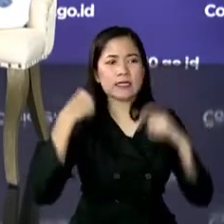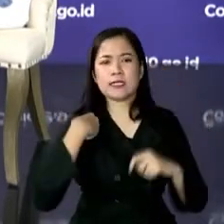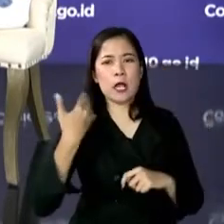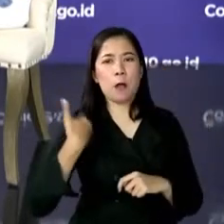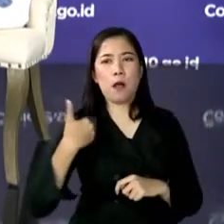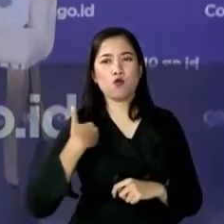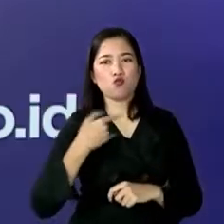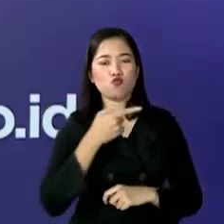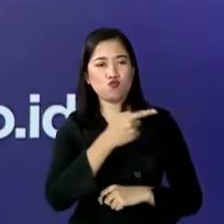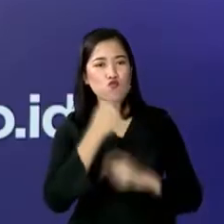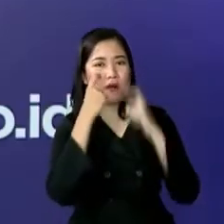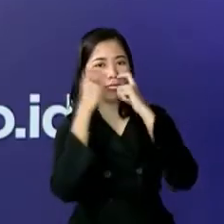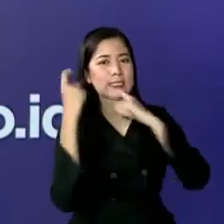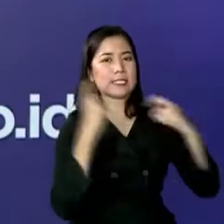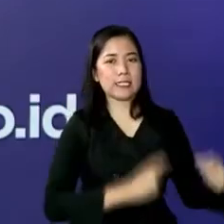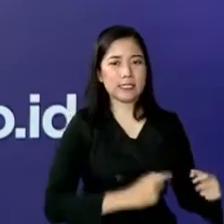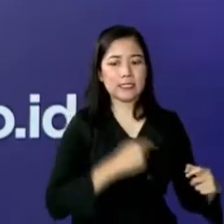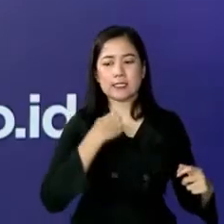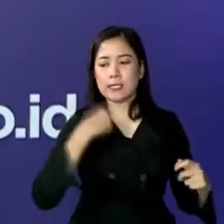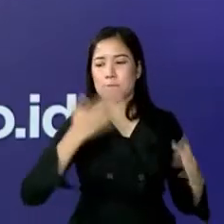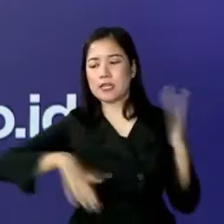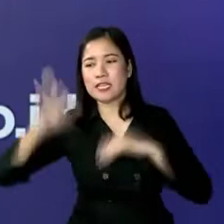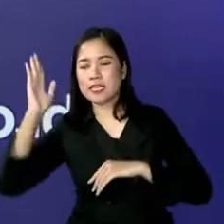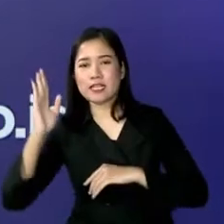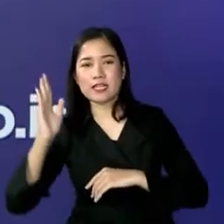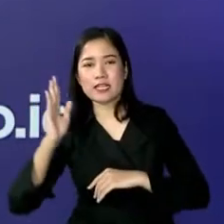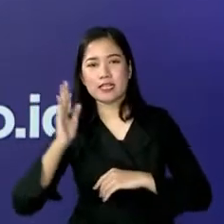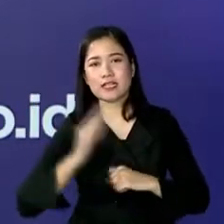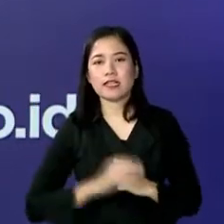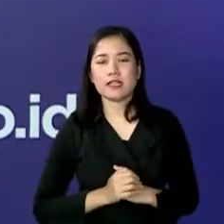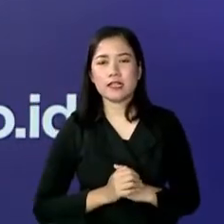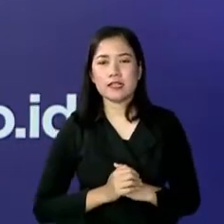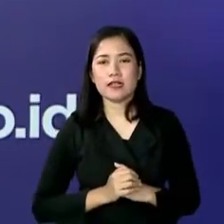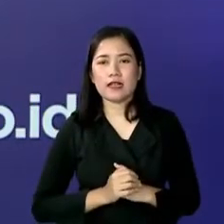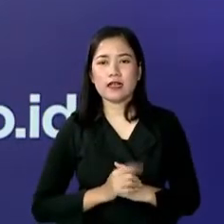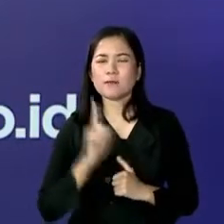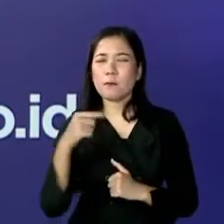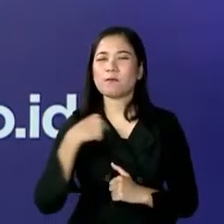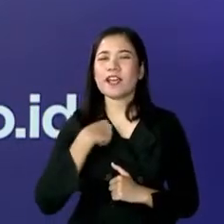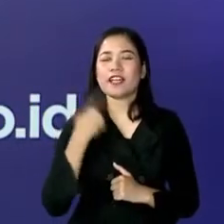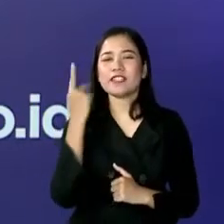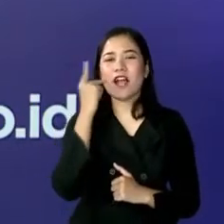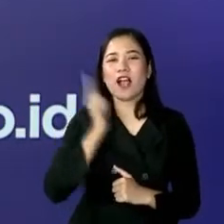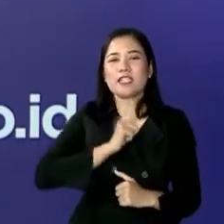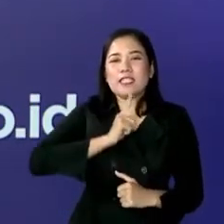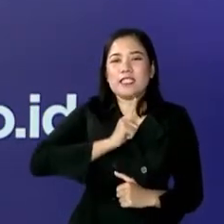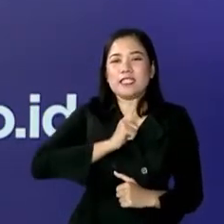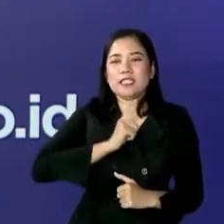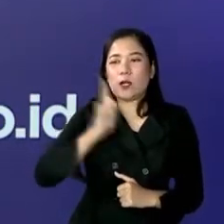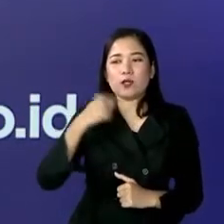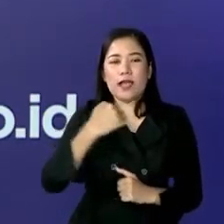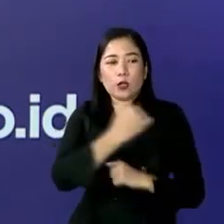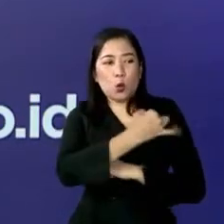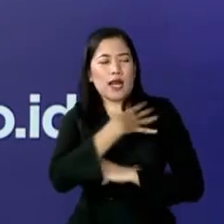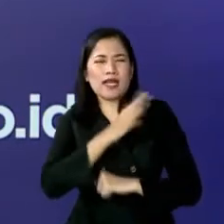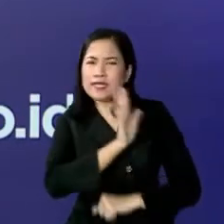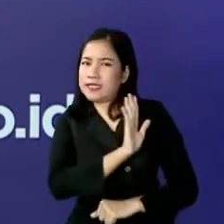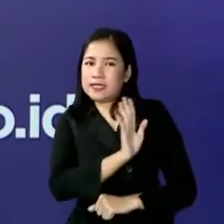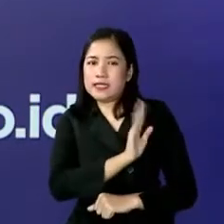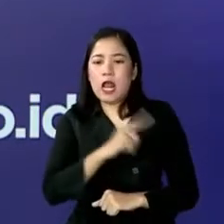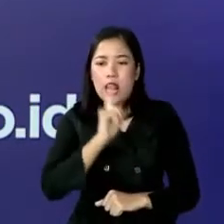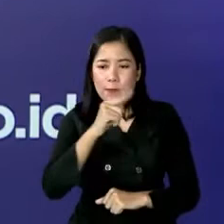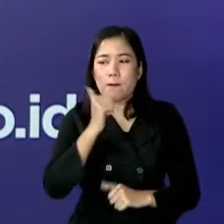baik melepas masker saya pergi dari situ Hai karena saya menjaga diri sendiri daripada saya tertular Lebih baik saya